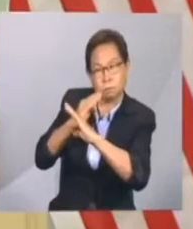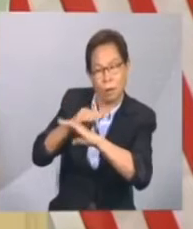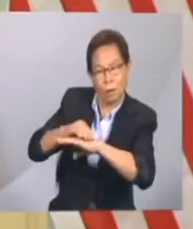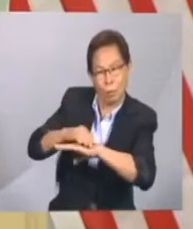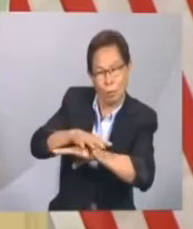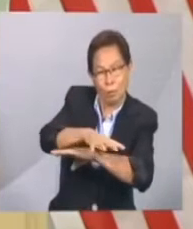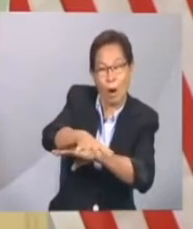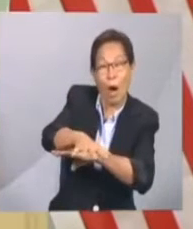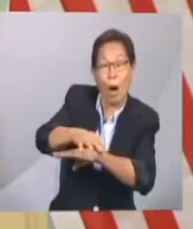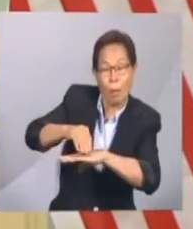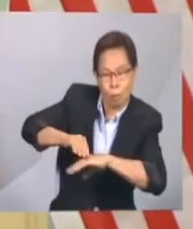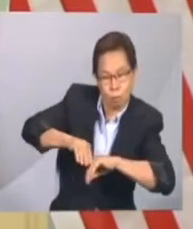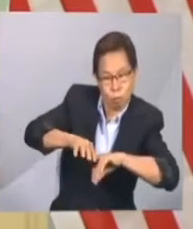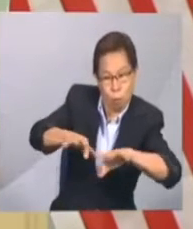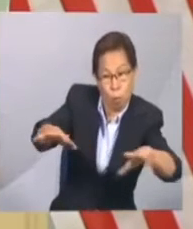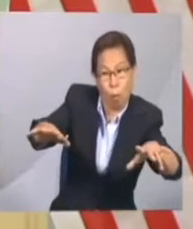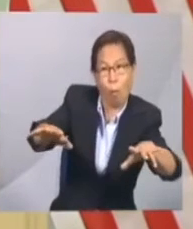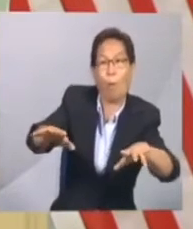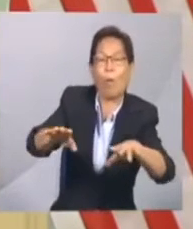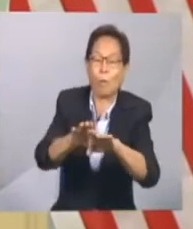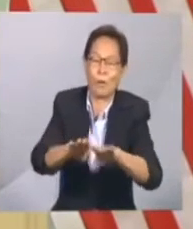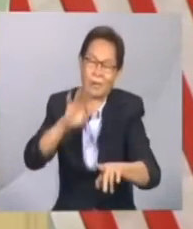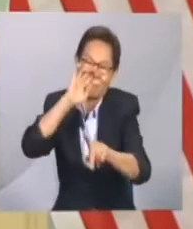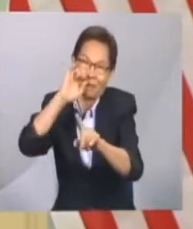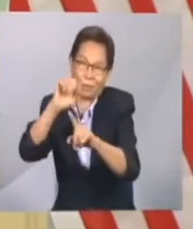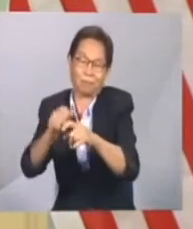berita palsu berkaitan dengan COVID-19 ini.